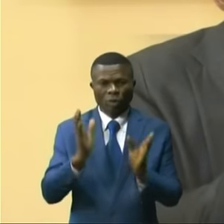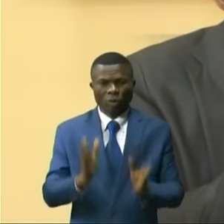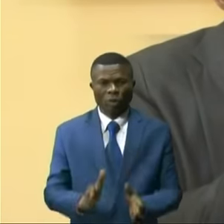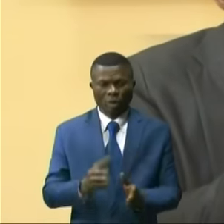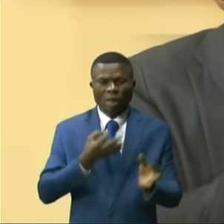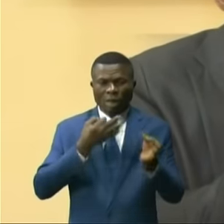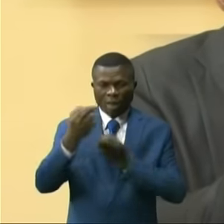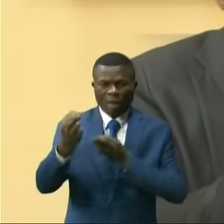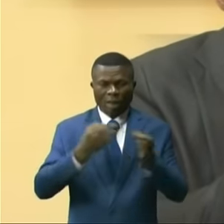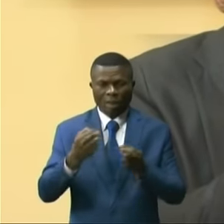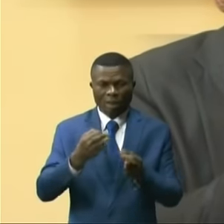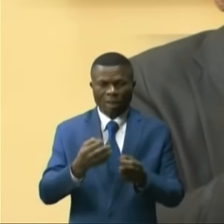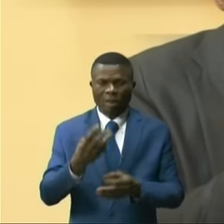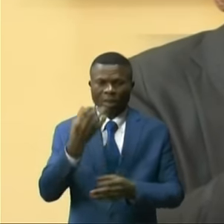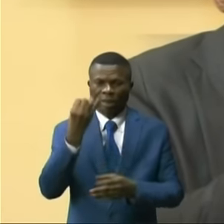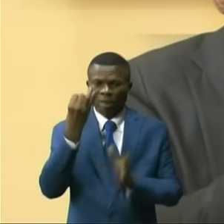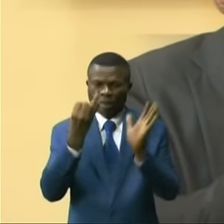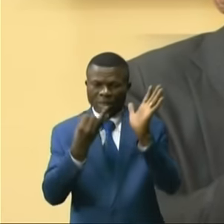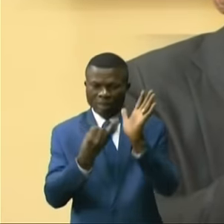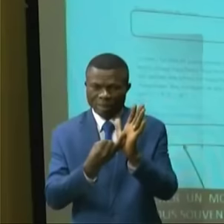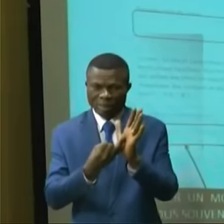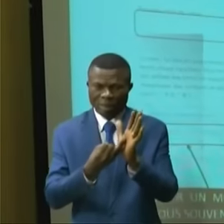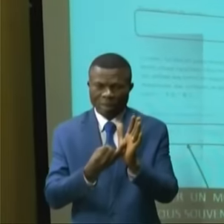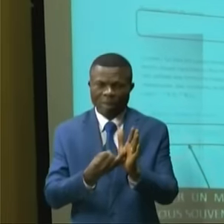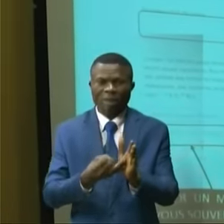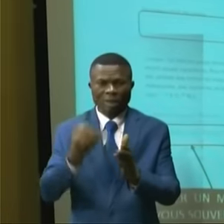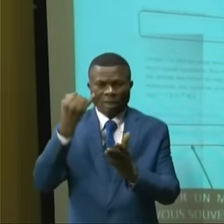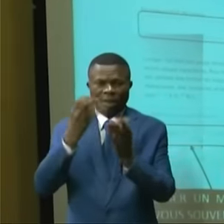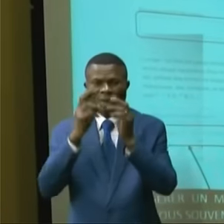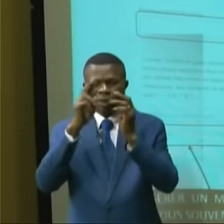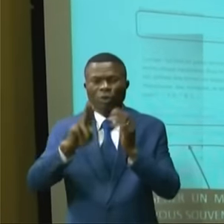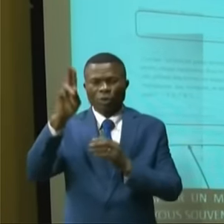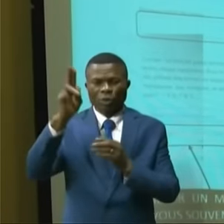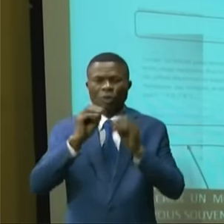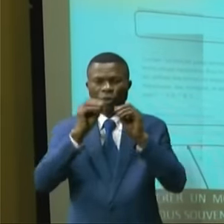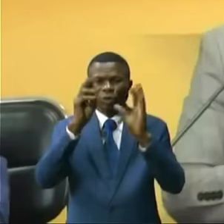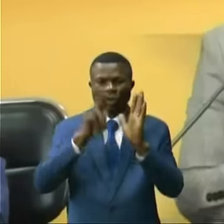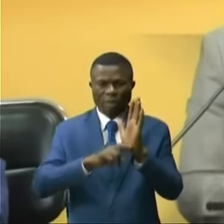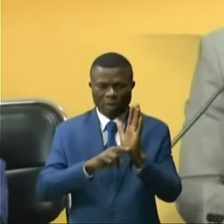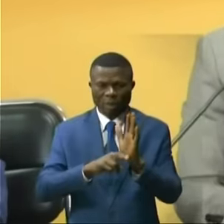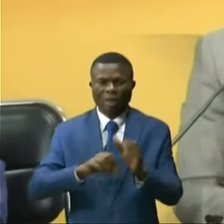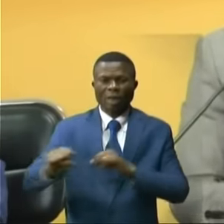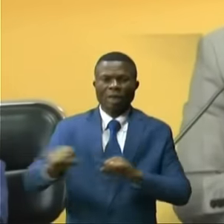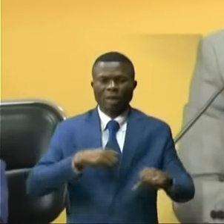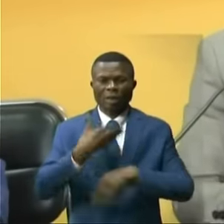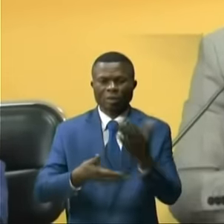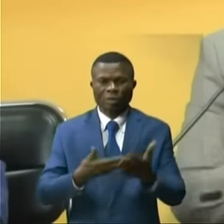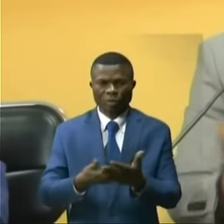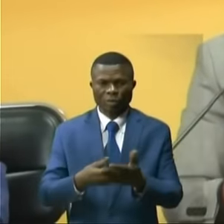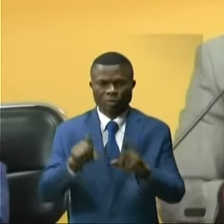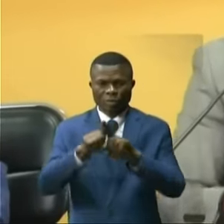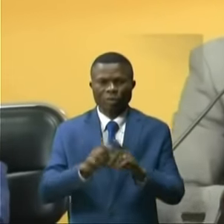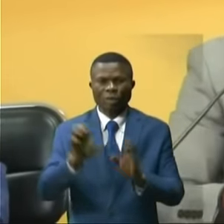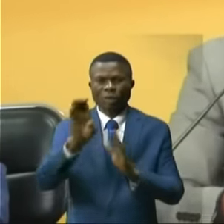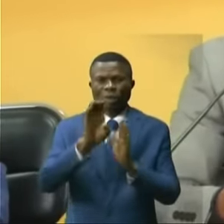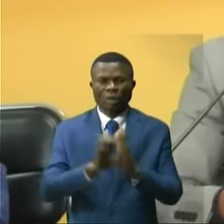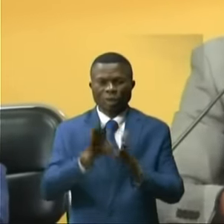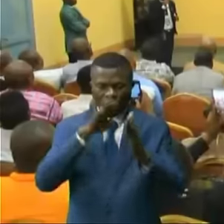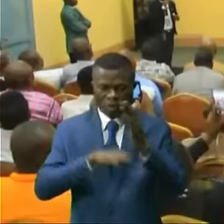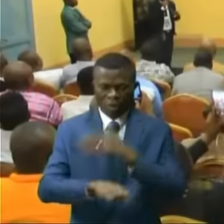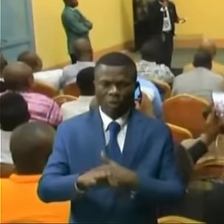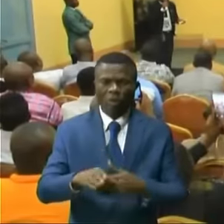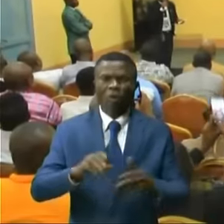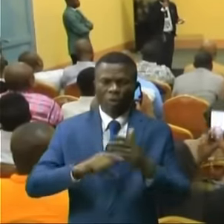explication sur les SEP unités d'enseignement à suivre et les examens à passer ainsi que les conditions d'inscription